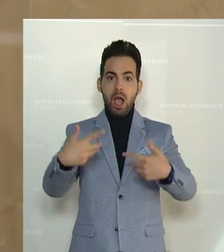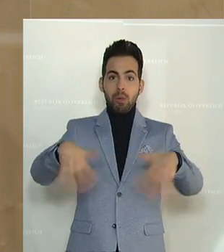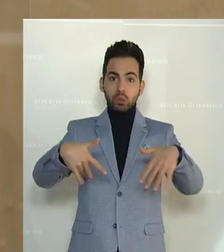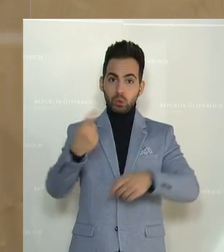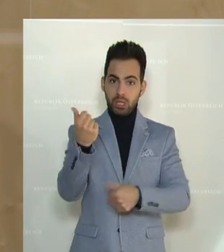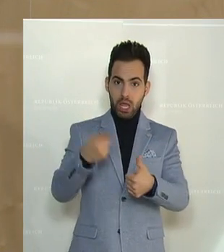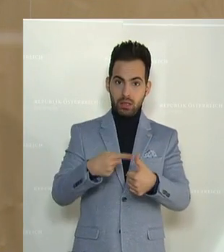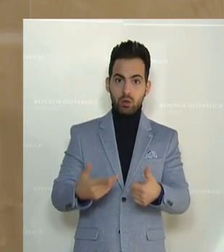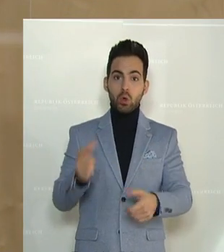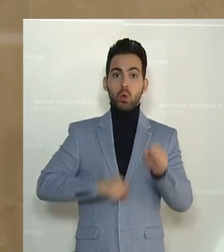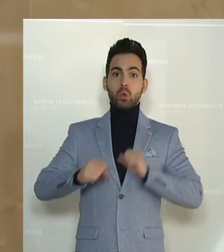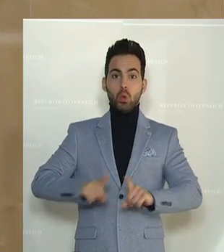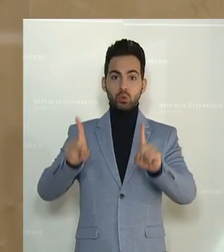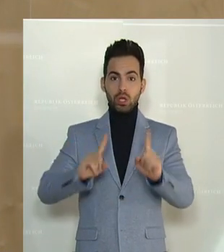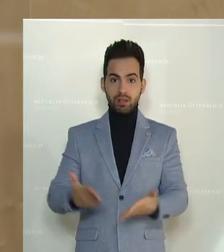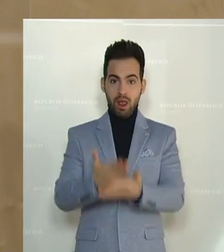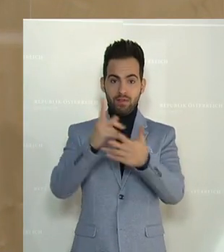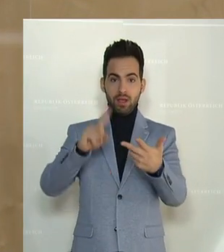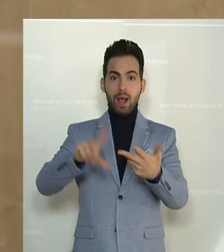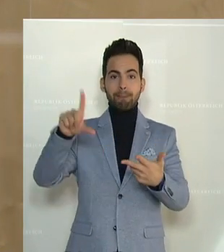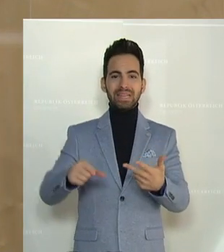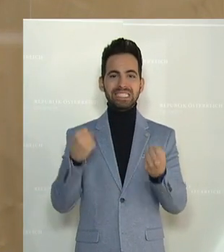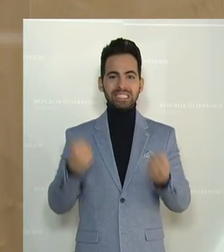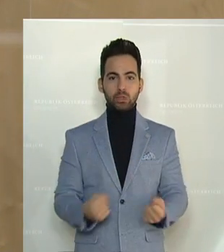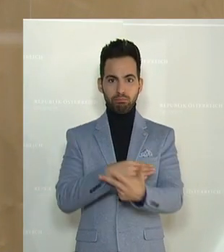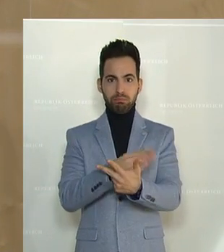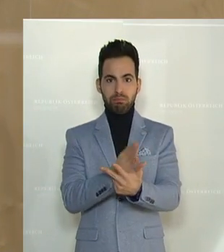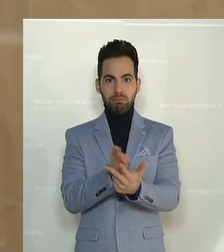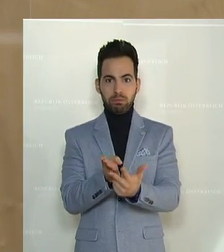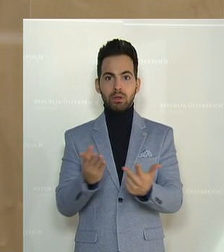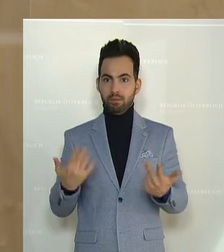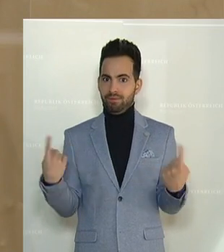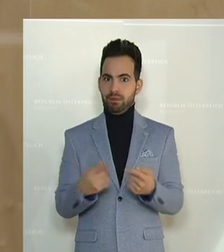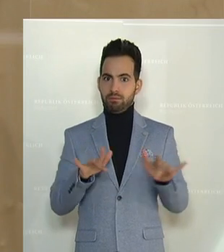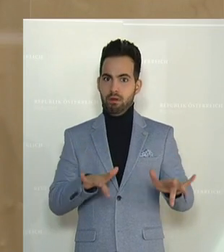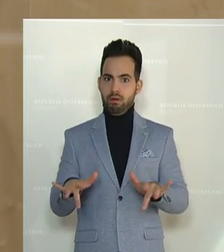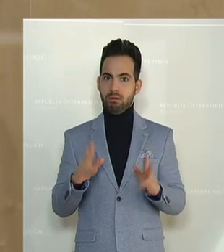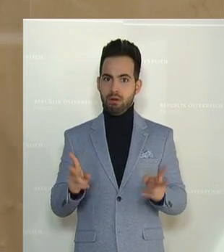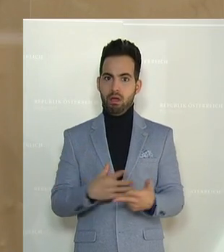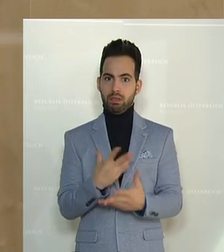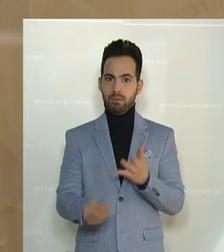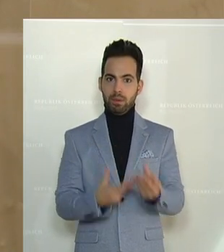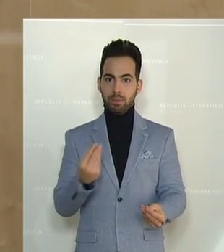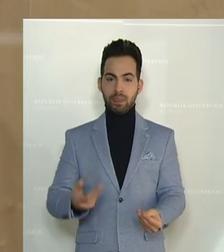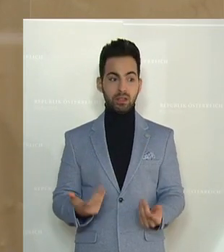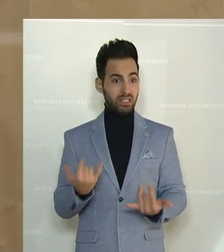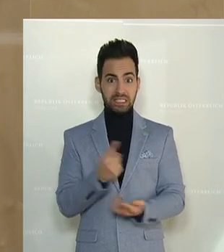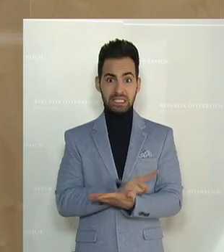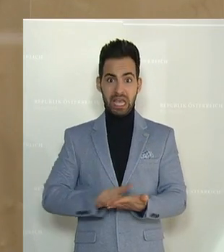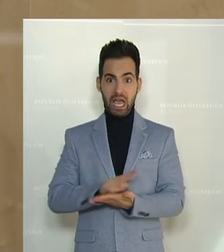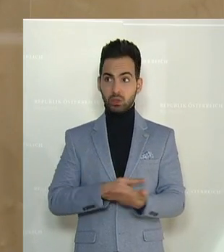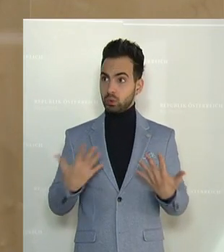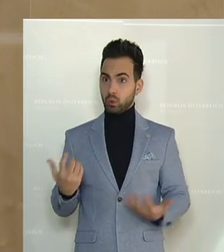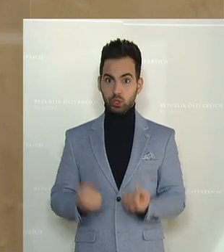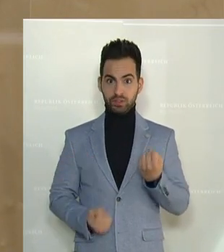Arbeitslosengeld, Notstandshilfe, Mindestsicherung sind die Instrumente, die wir haben. Und in schweren Zeiten wie diesen haben wir